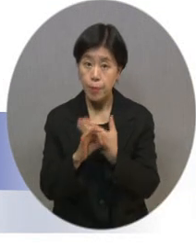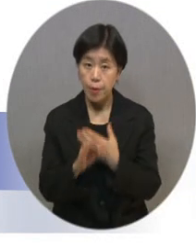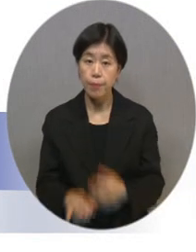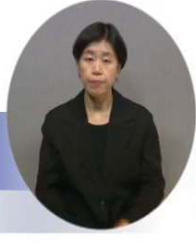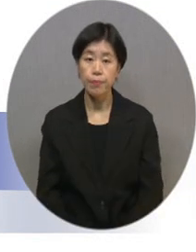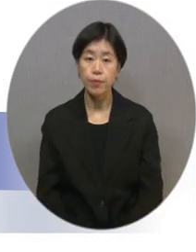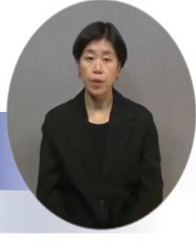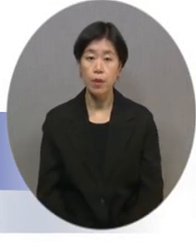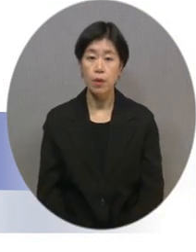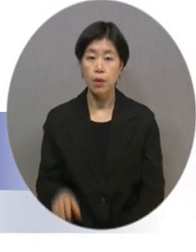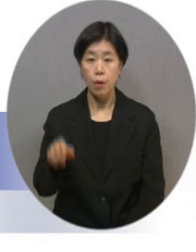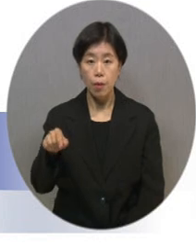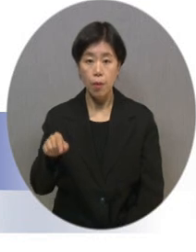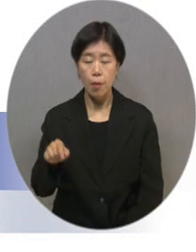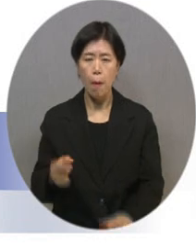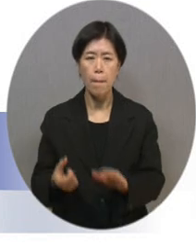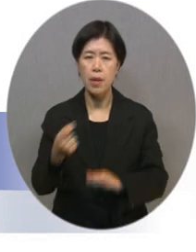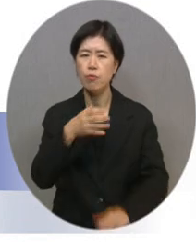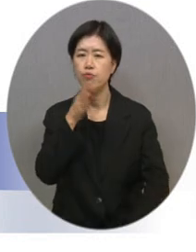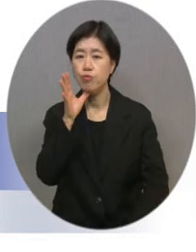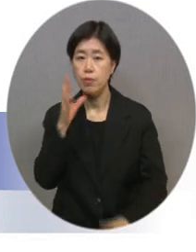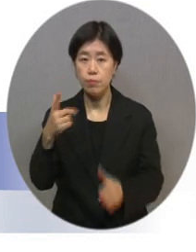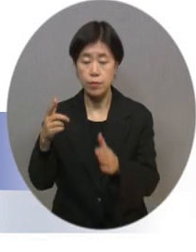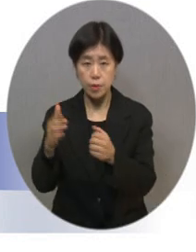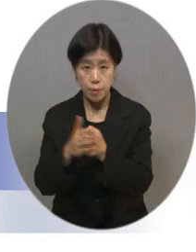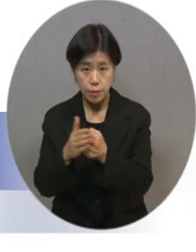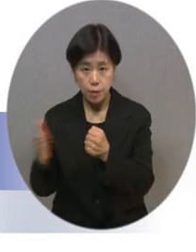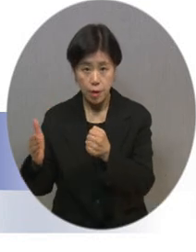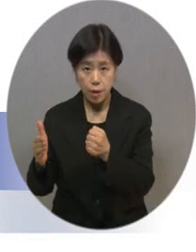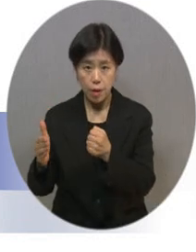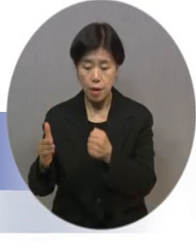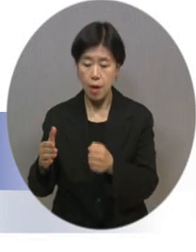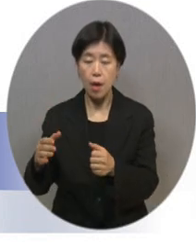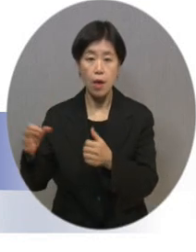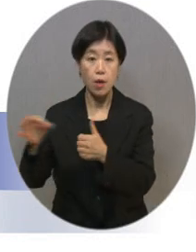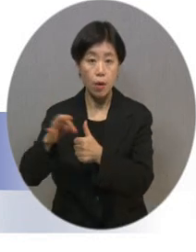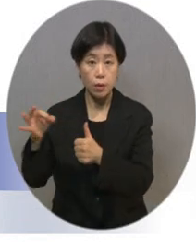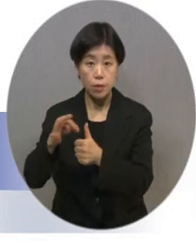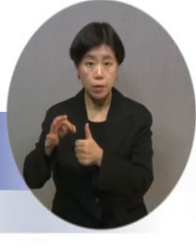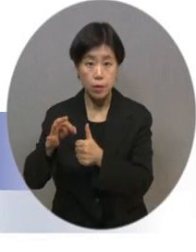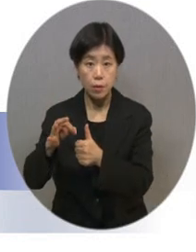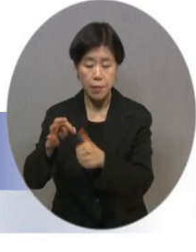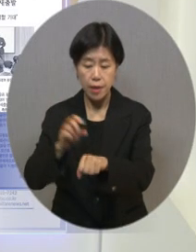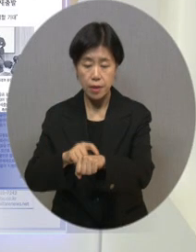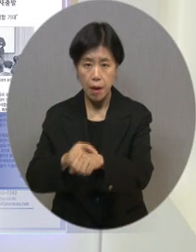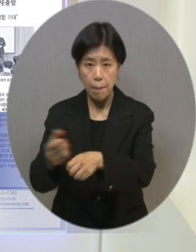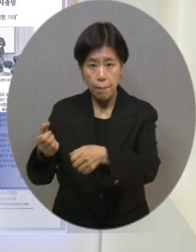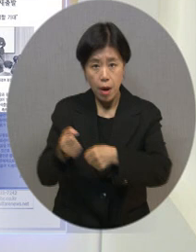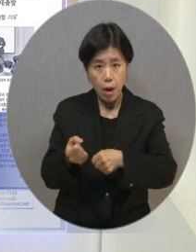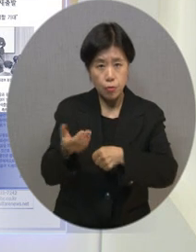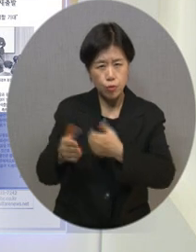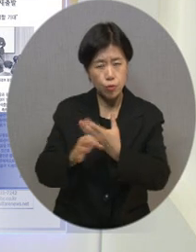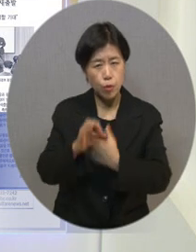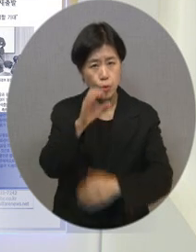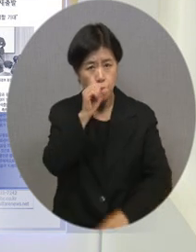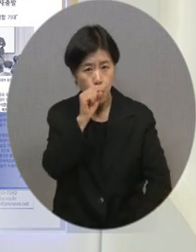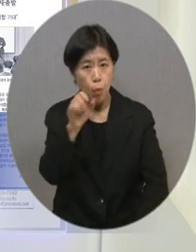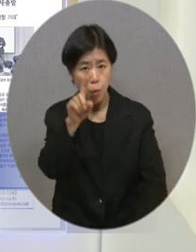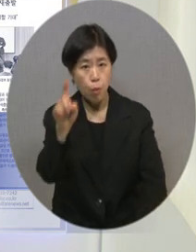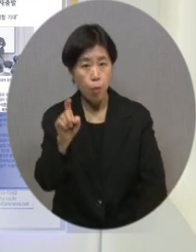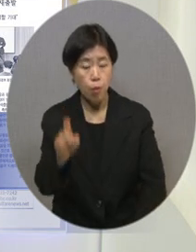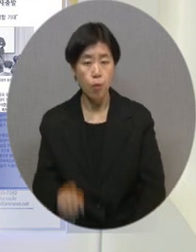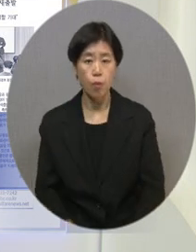중증장애인의 조기 노화로 인한 노력 연금 지급 시기를 앞당기는 건 어떨까요 이노 연금 조기